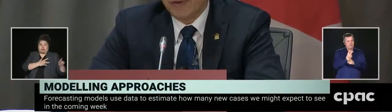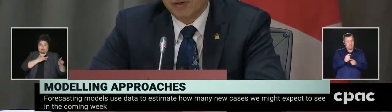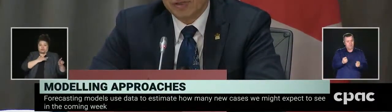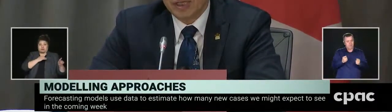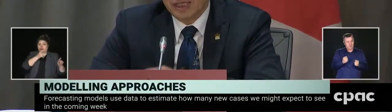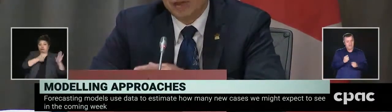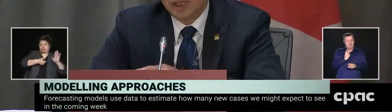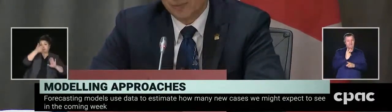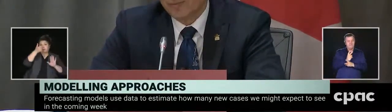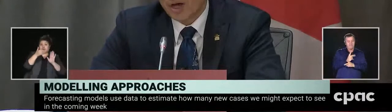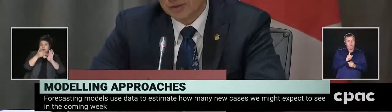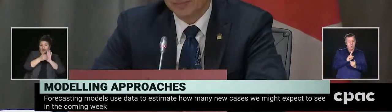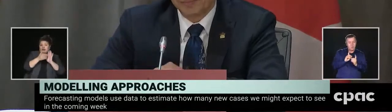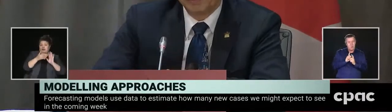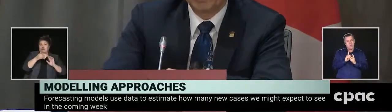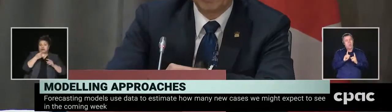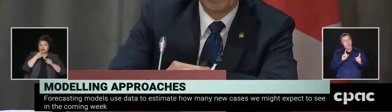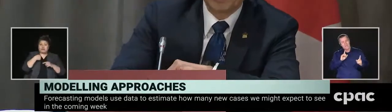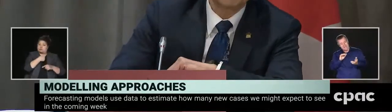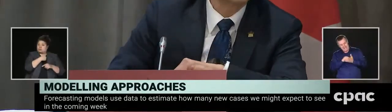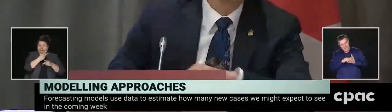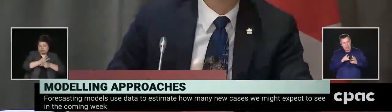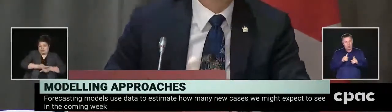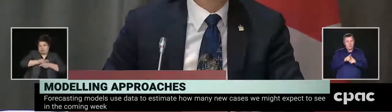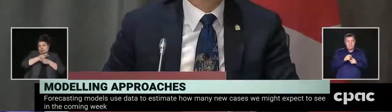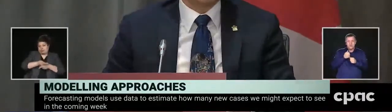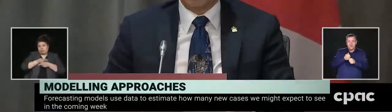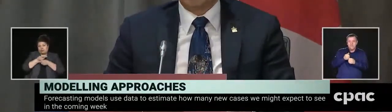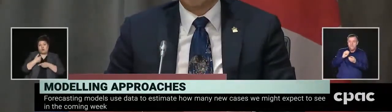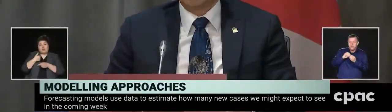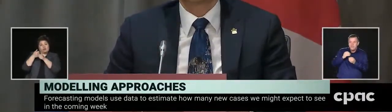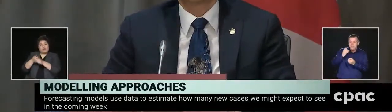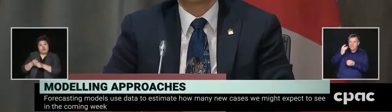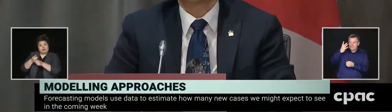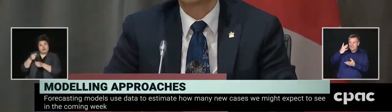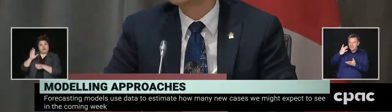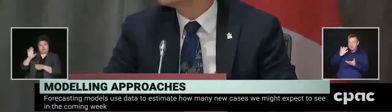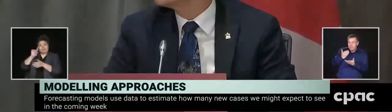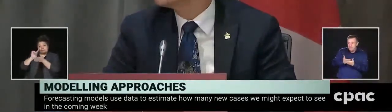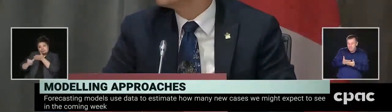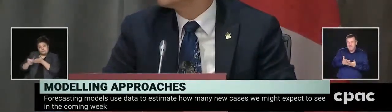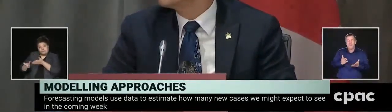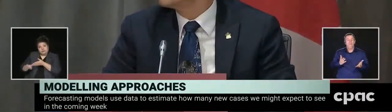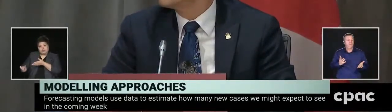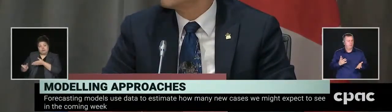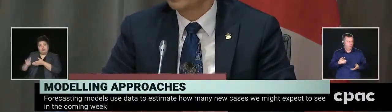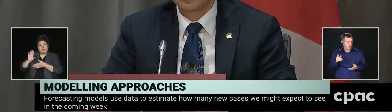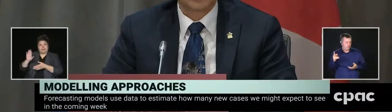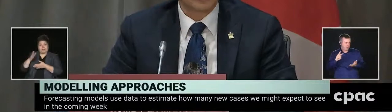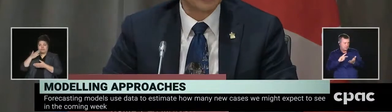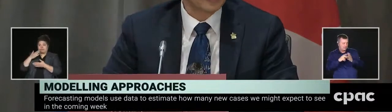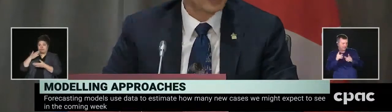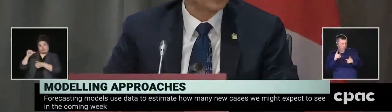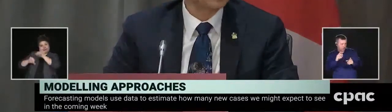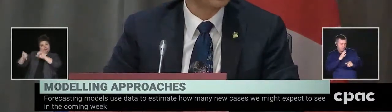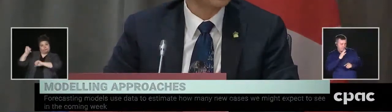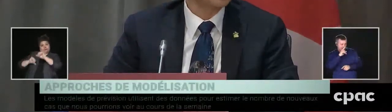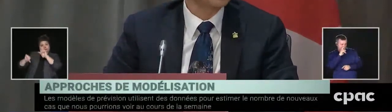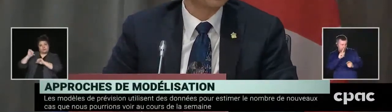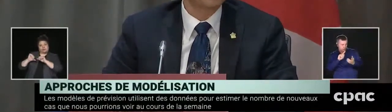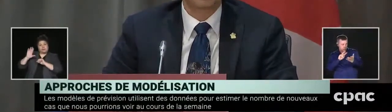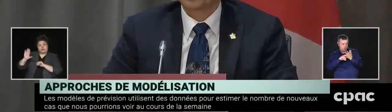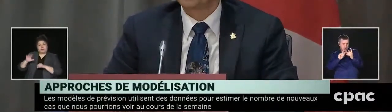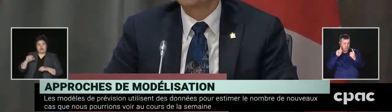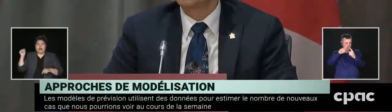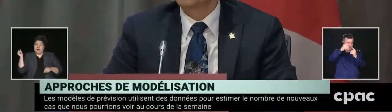l'évidence scientifique aussi, les données probantes. OK, comme ça, l'été, c'est jusqu'à la fin de l'été. Oui, on a parce dit que une l'été, question, c'est 3 mois. Là.